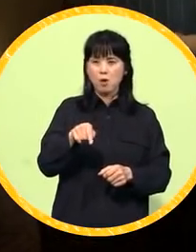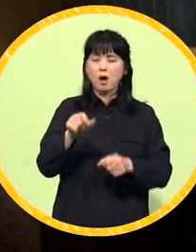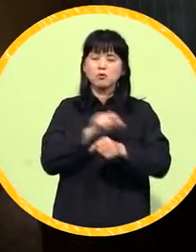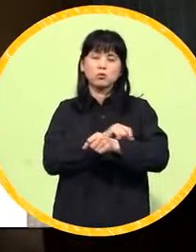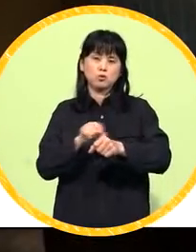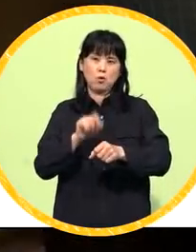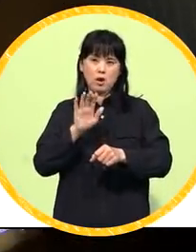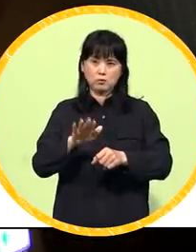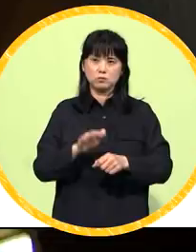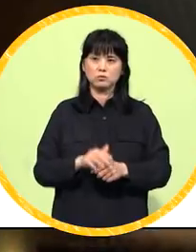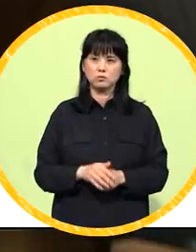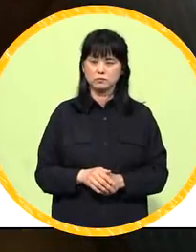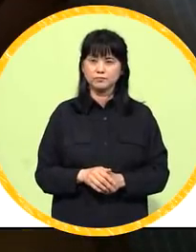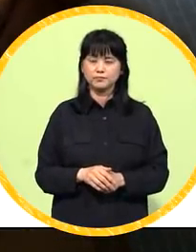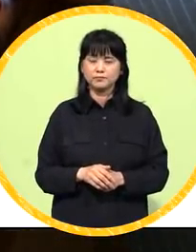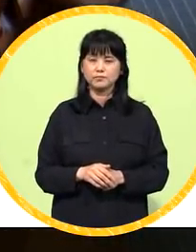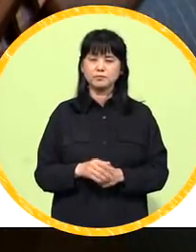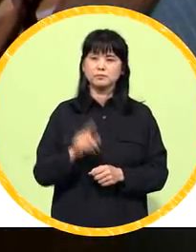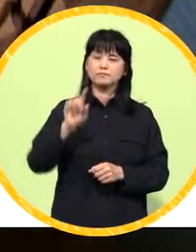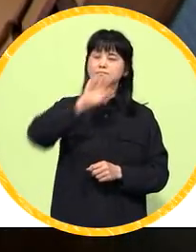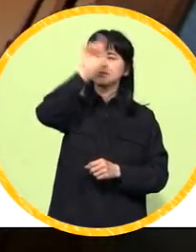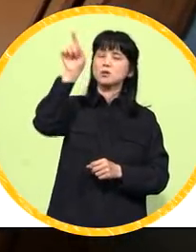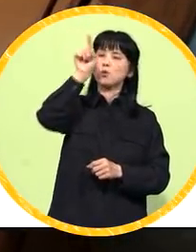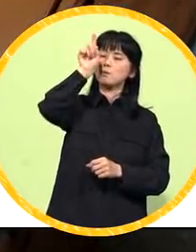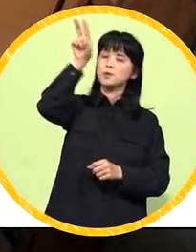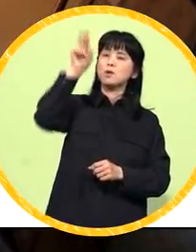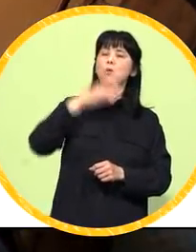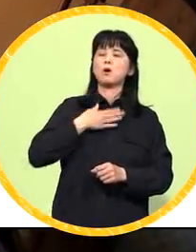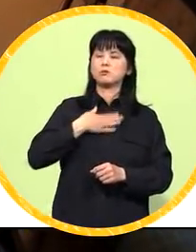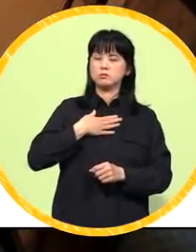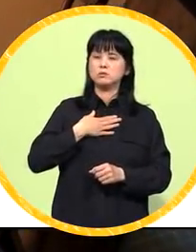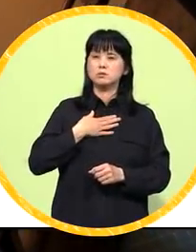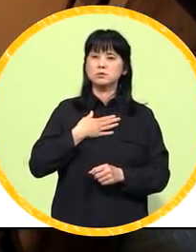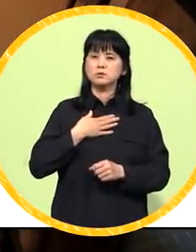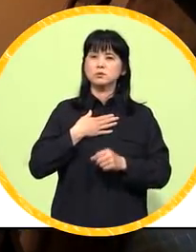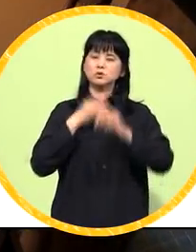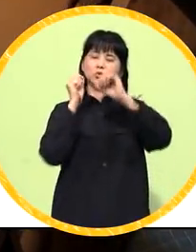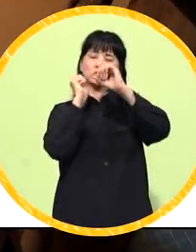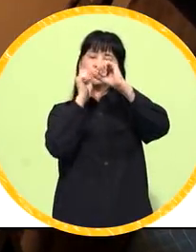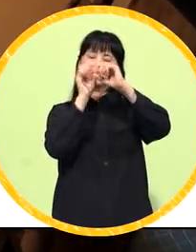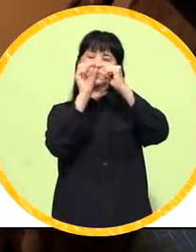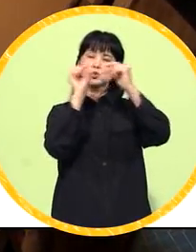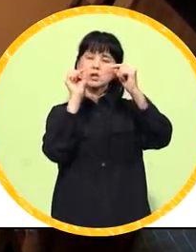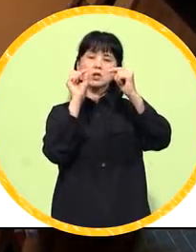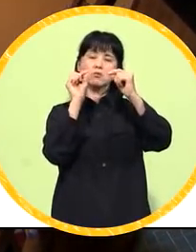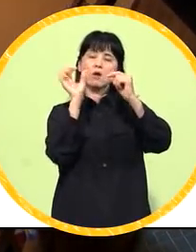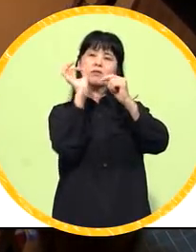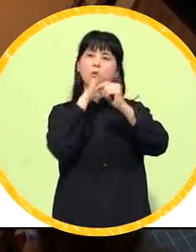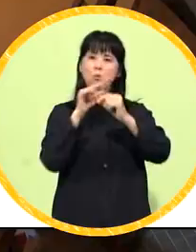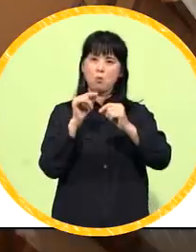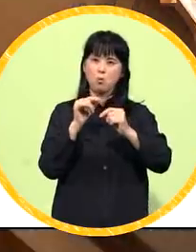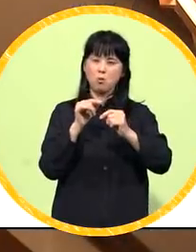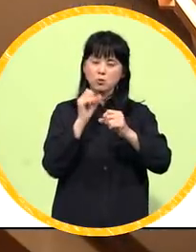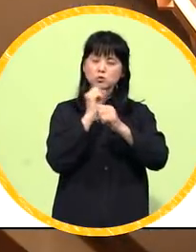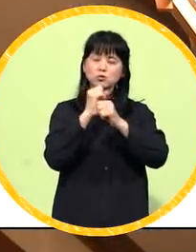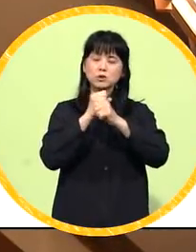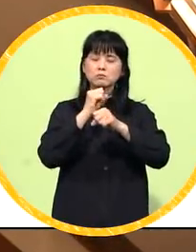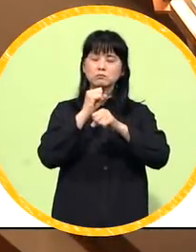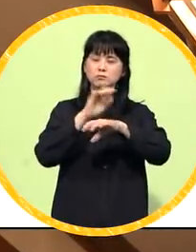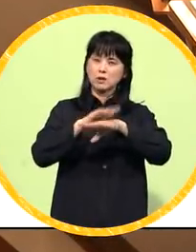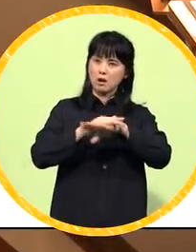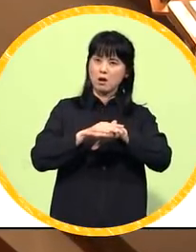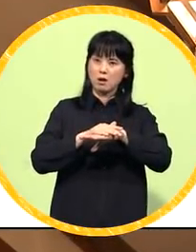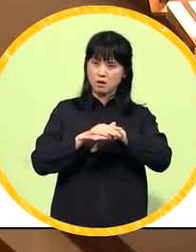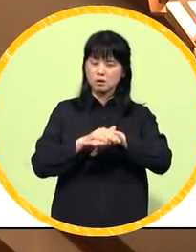特徴的でございますあの天井を見ていただくと分かる通り釘を一本も使ってないようなそんな作りをしているんです